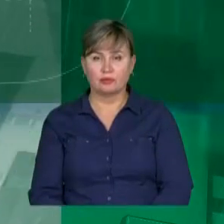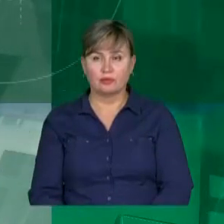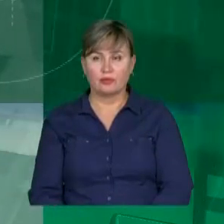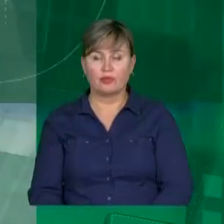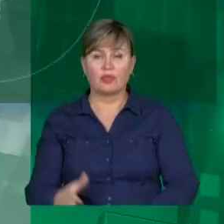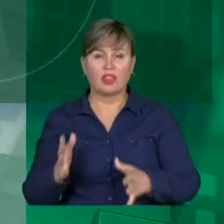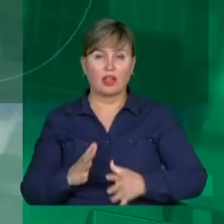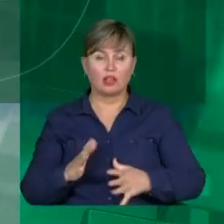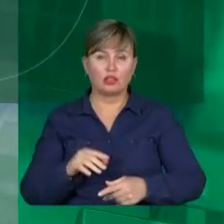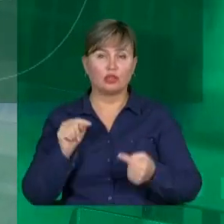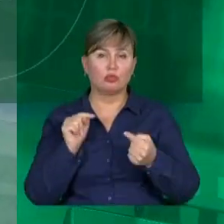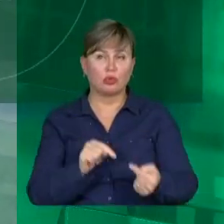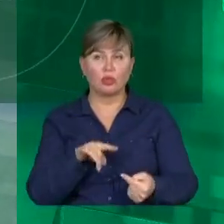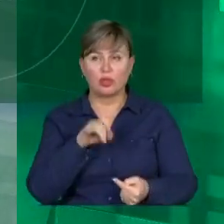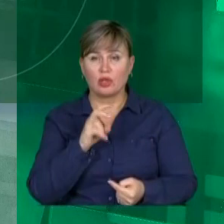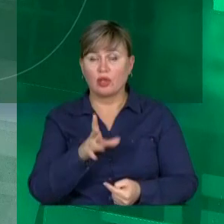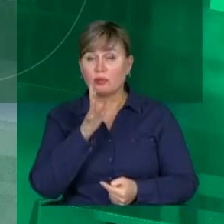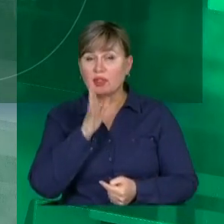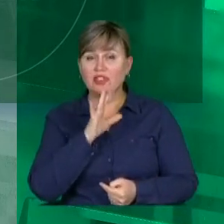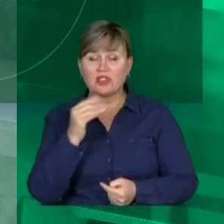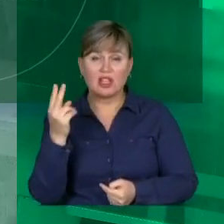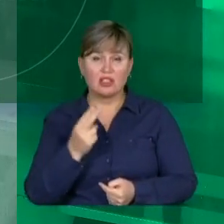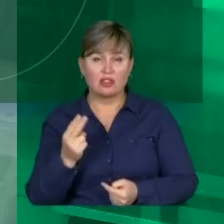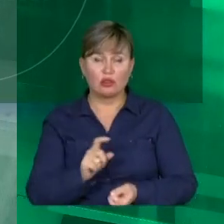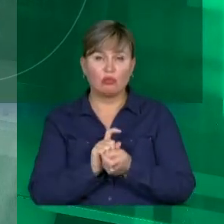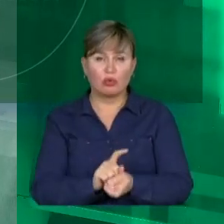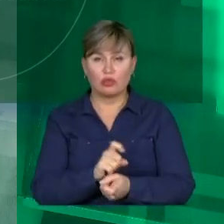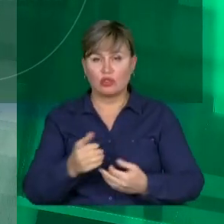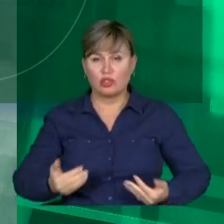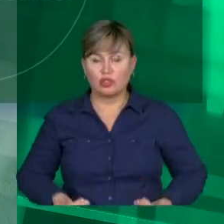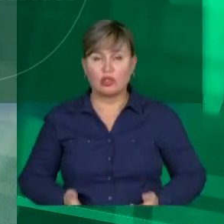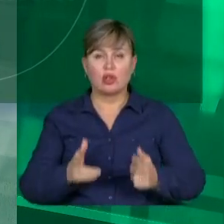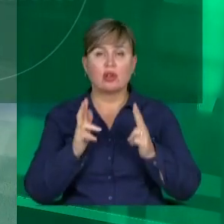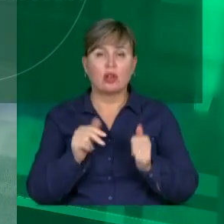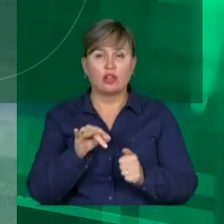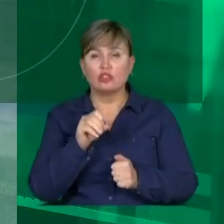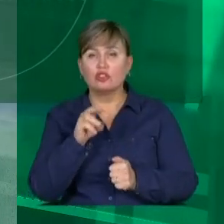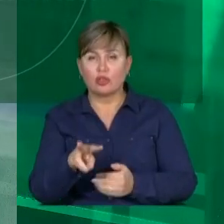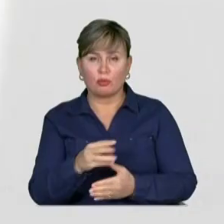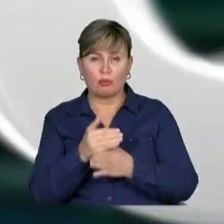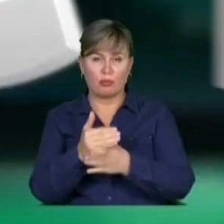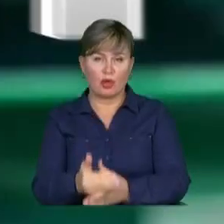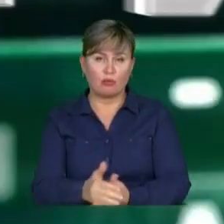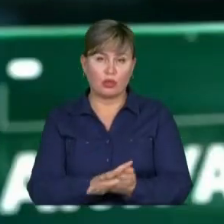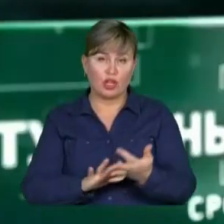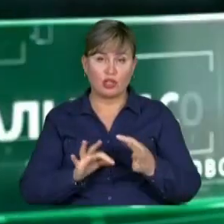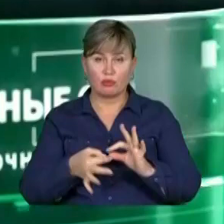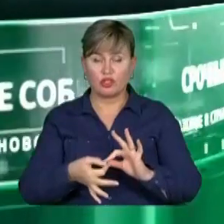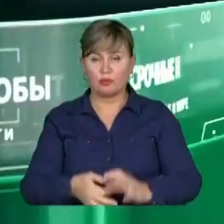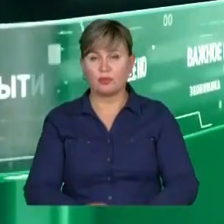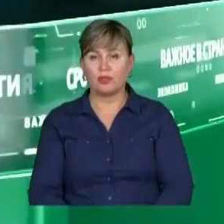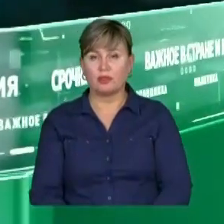Надежда против рака. Пятилетняя девочка из Астаны борется за жизнь. Как и чем помочь? Расскажем.